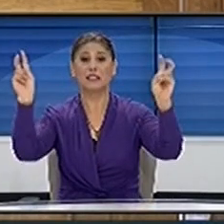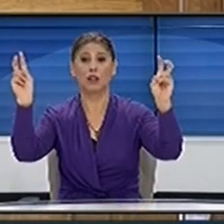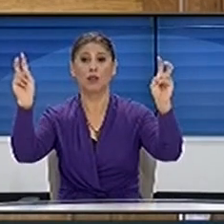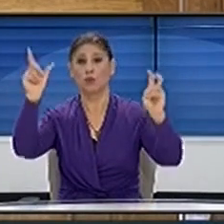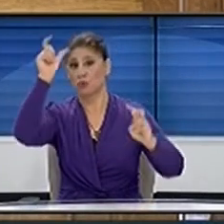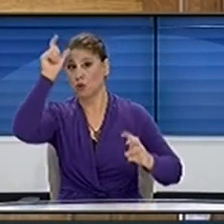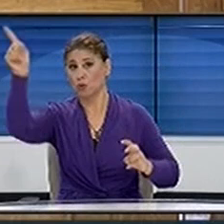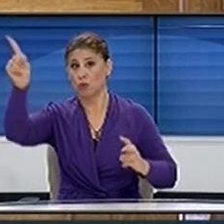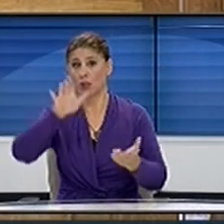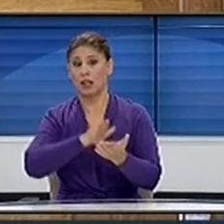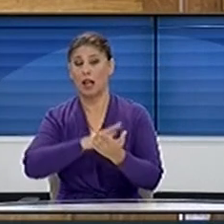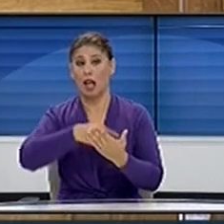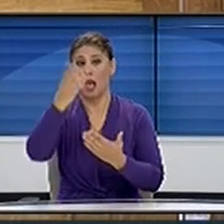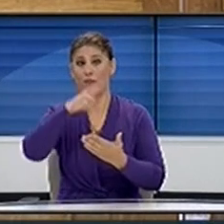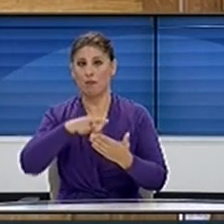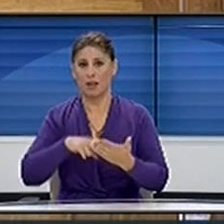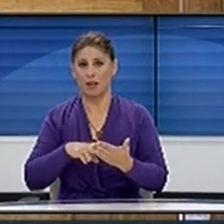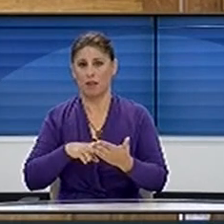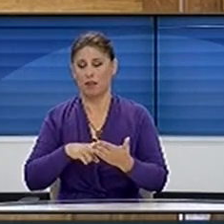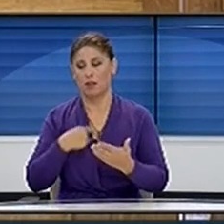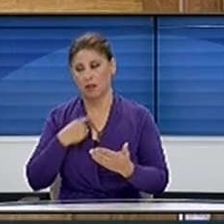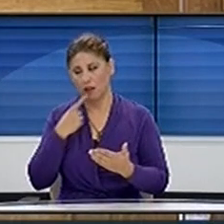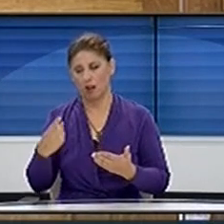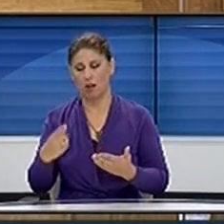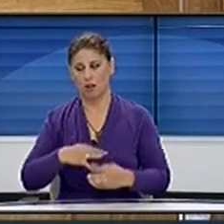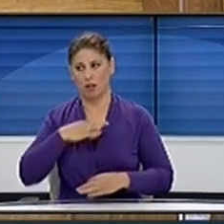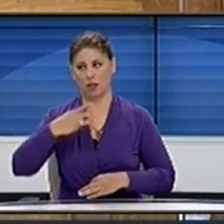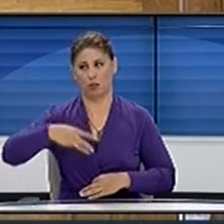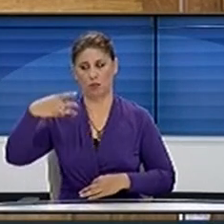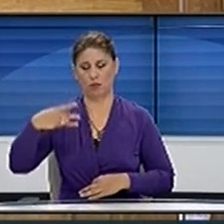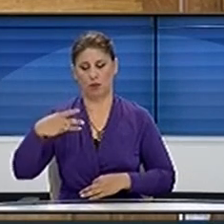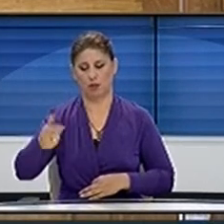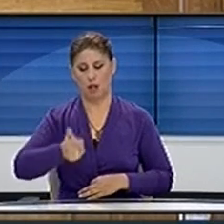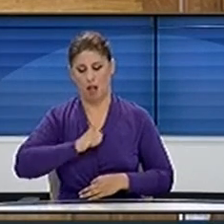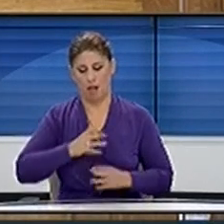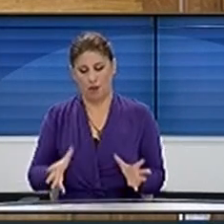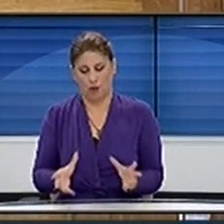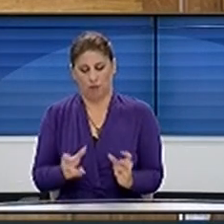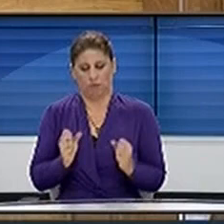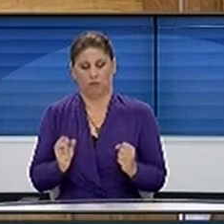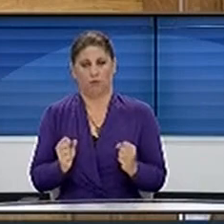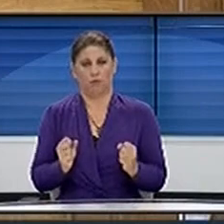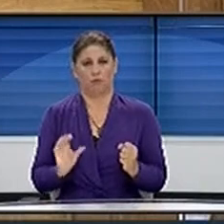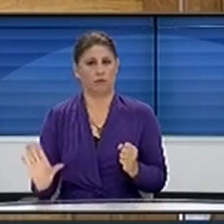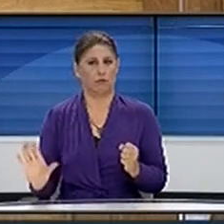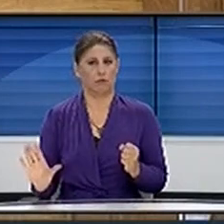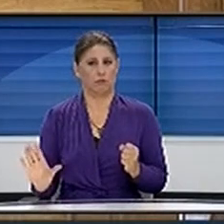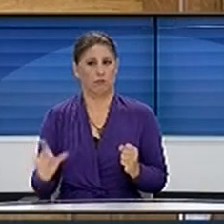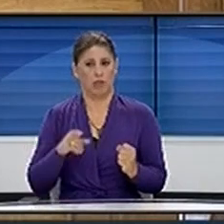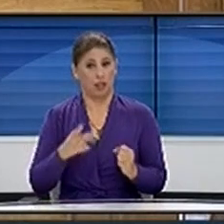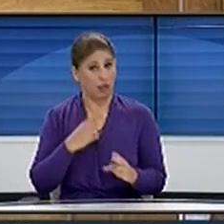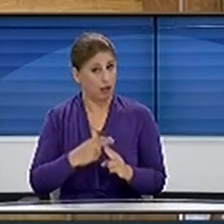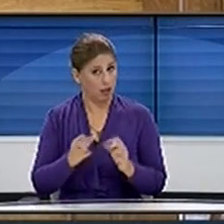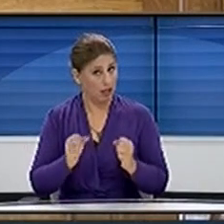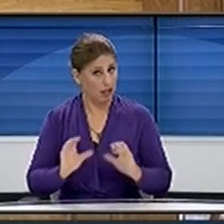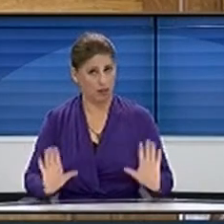στον τουρκικό τύπο. Αυτοσυγκράτηση, κύριε του ΣΥΡΙΖΑ, για το θέμα αυτό είναι εξαιρετικά κρίσιμο για να το εργαλοποιείτε με αυτόν τον